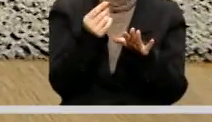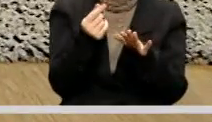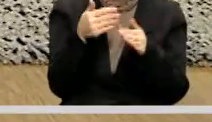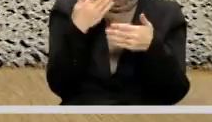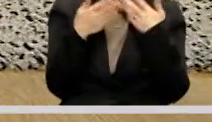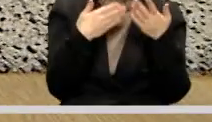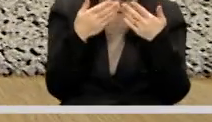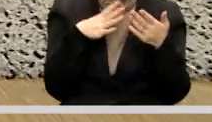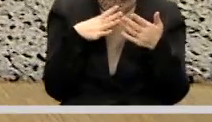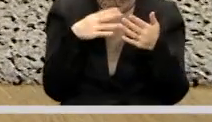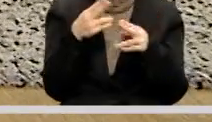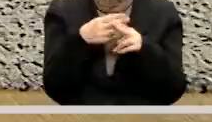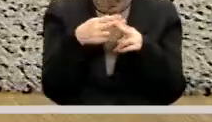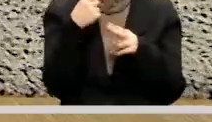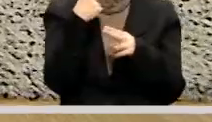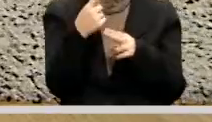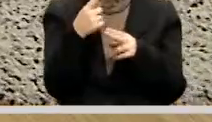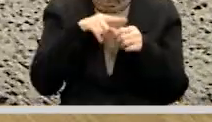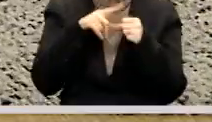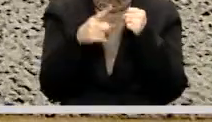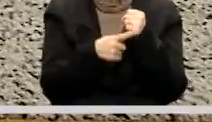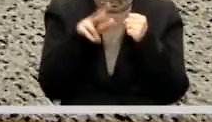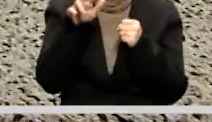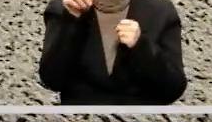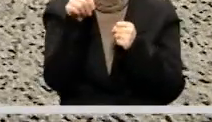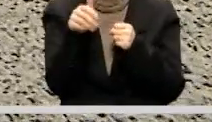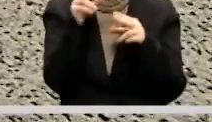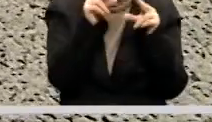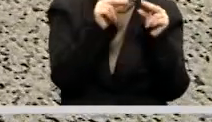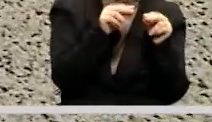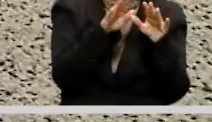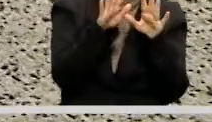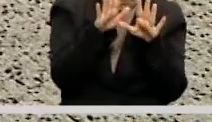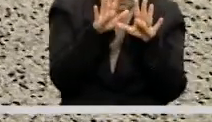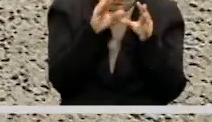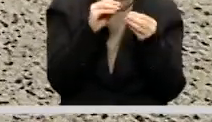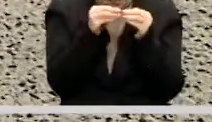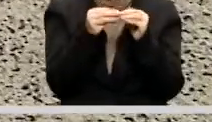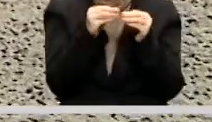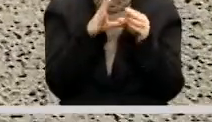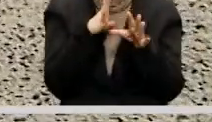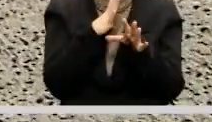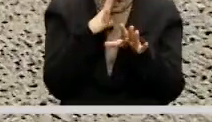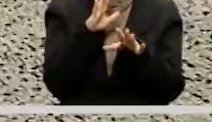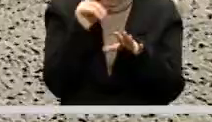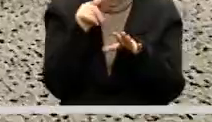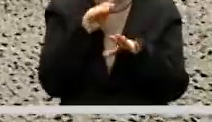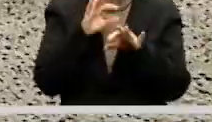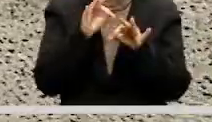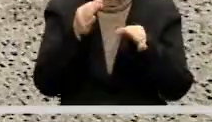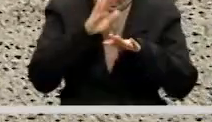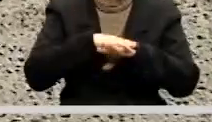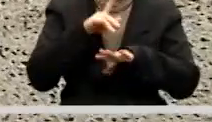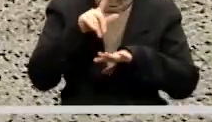istiyorum. Örneğin dediniz hani haftada 3 gün uyuyamıyorsa ya da uyku sıkıntısı yaşıyorsa hani yapılabilecek bir şeylere bakılabilir.